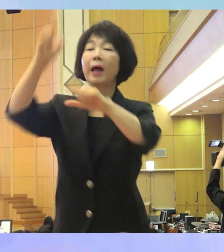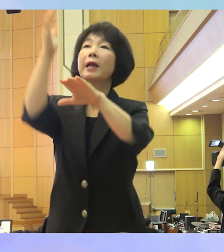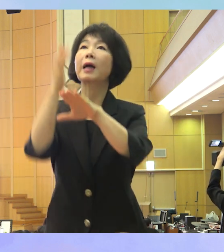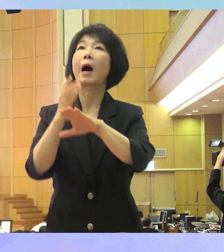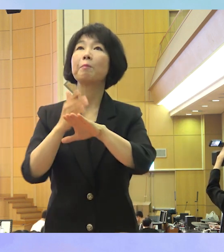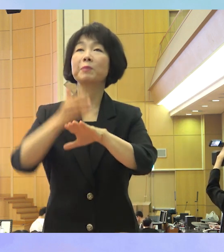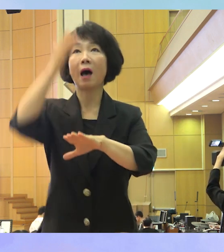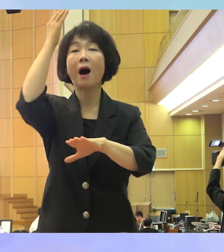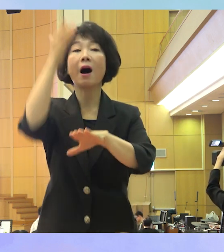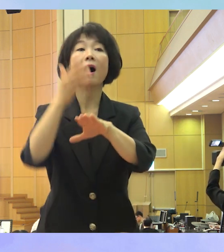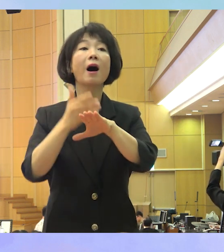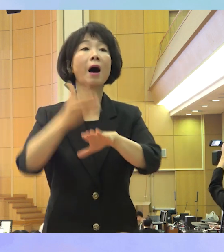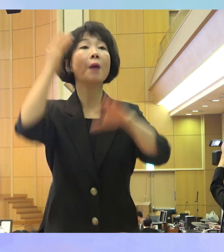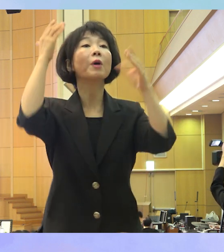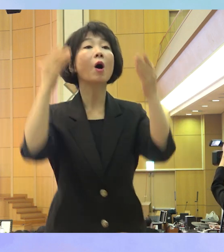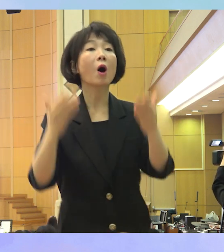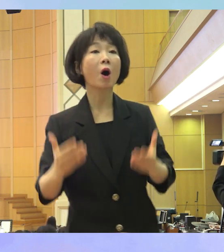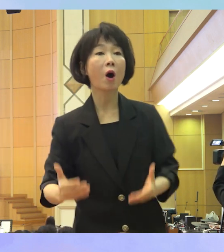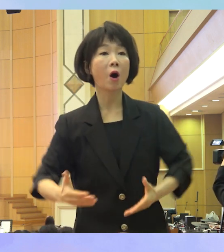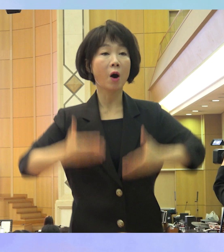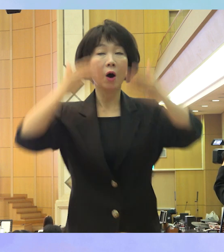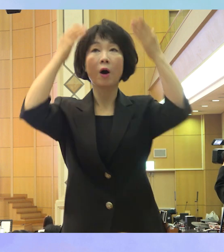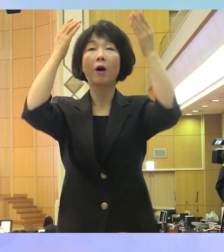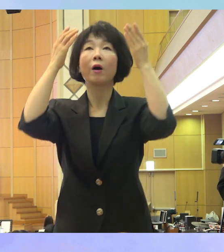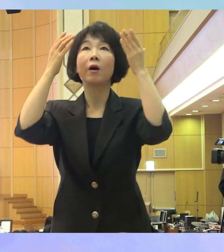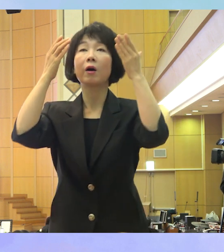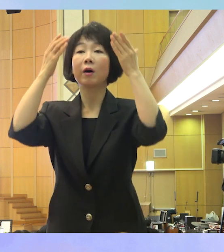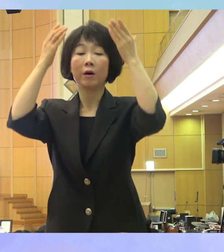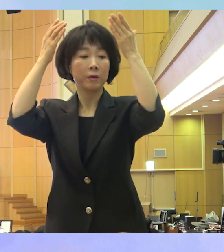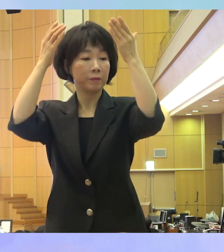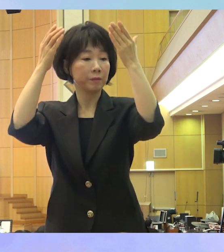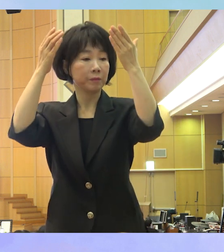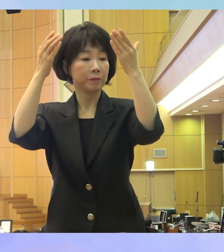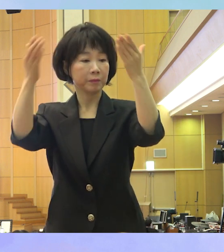살아가매 감사하며